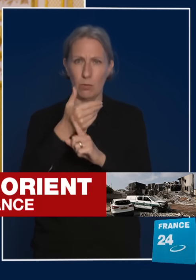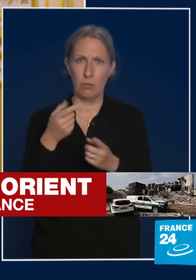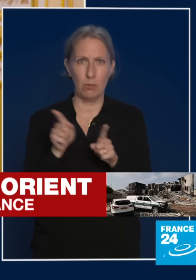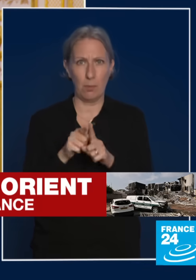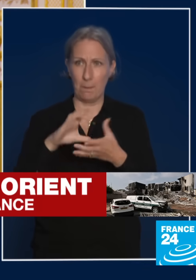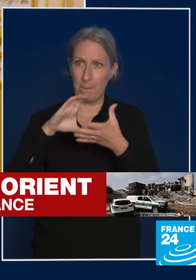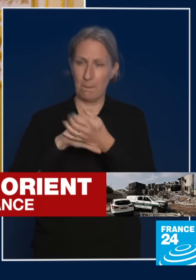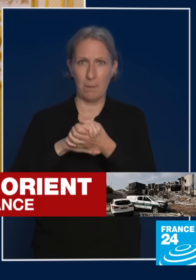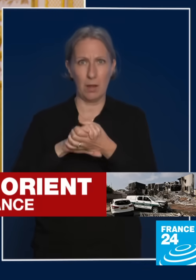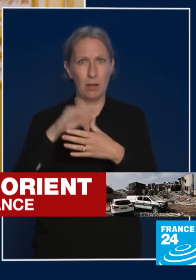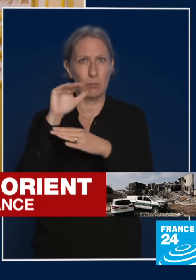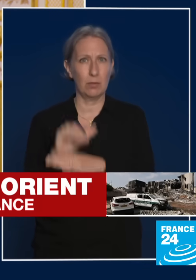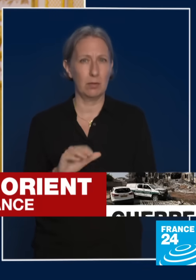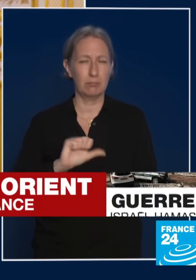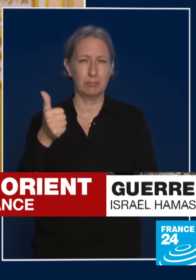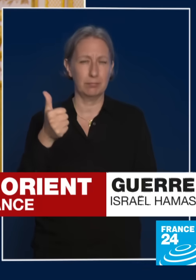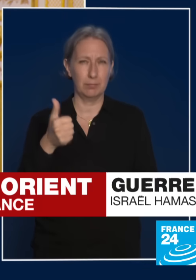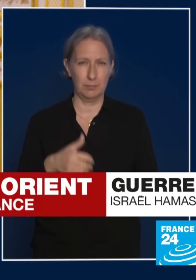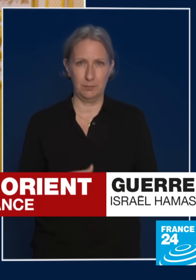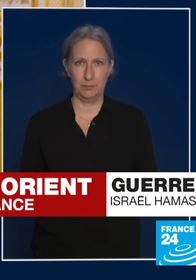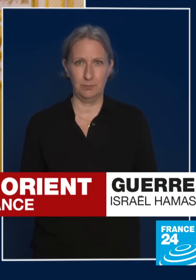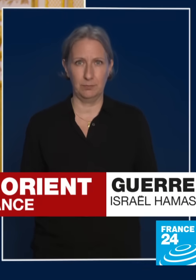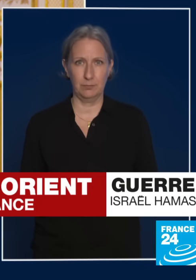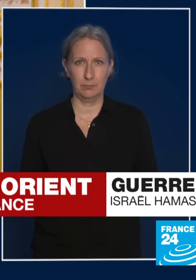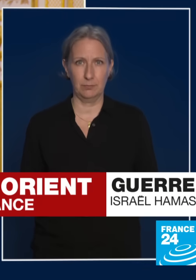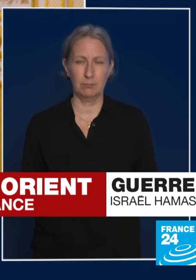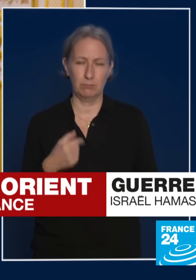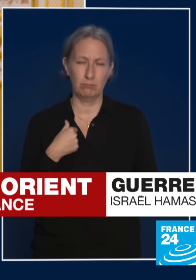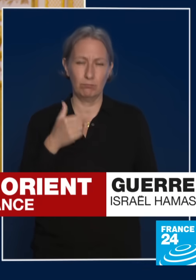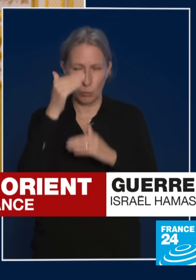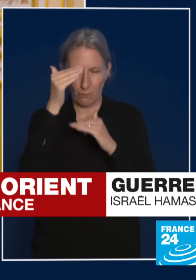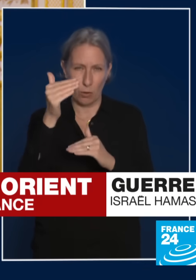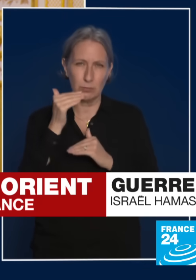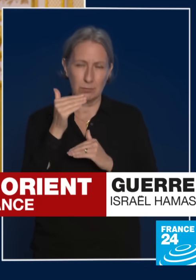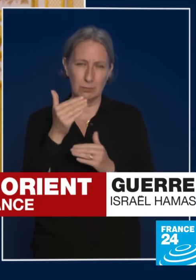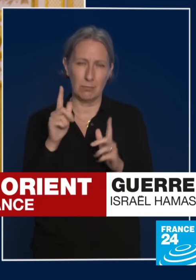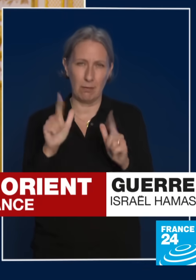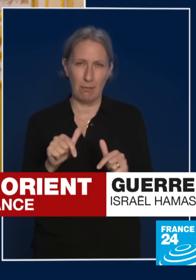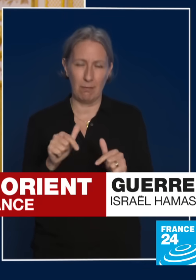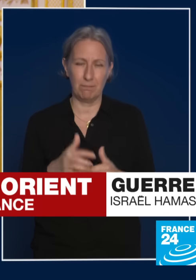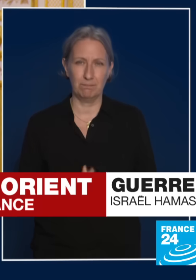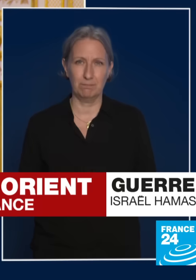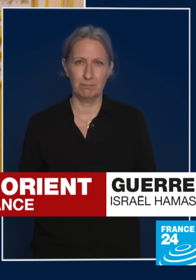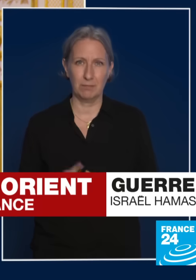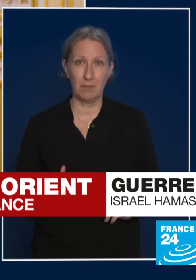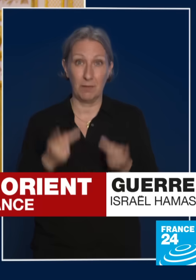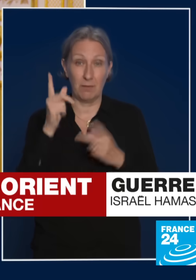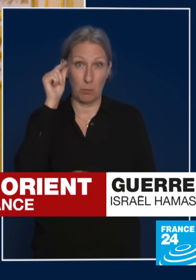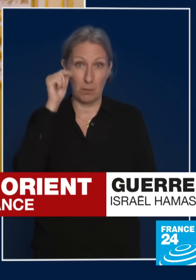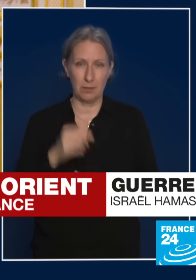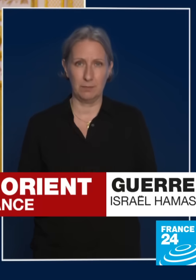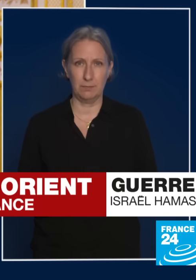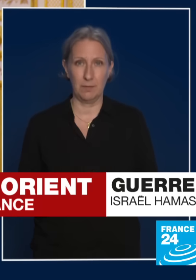de paix je nous fais confiance pour cela vive la République